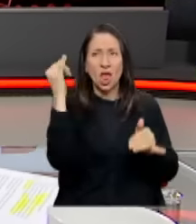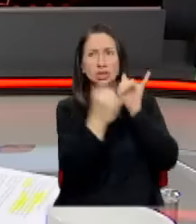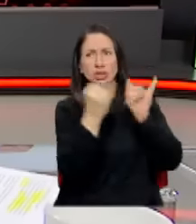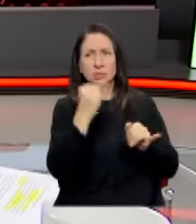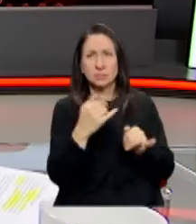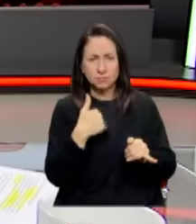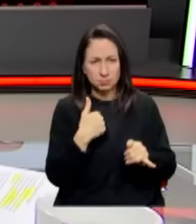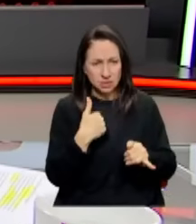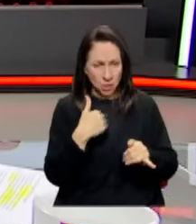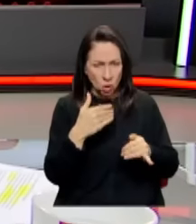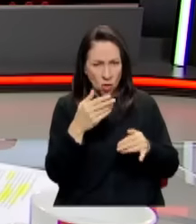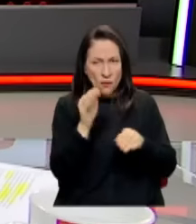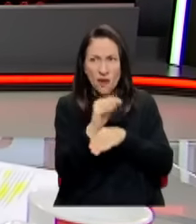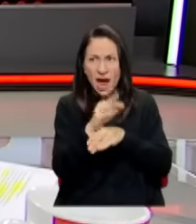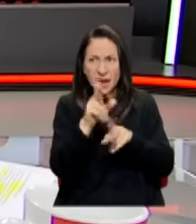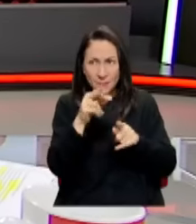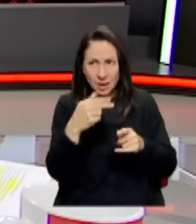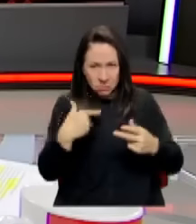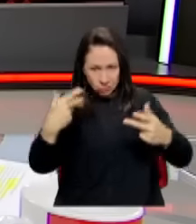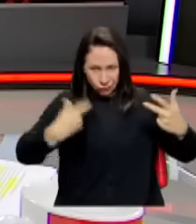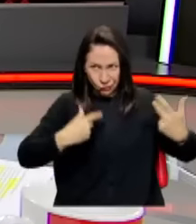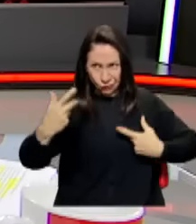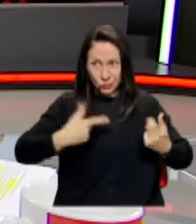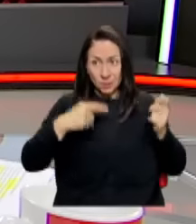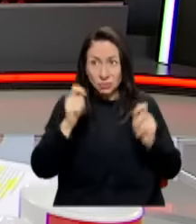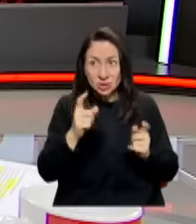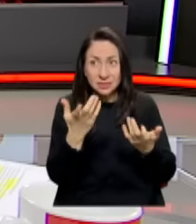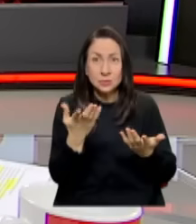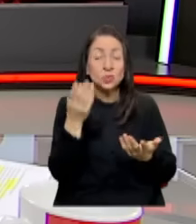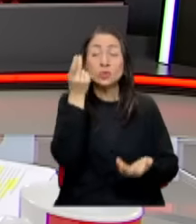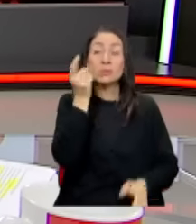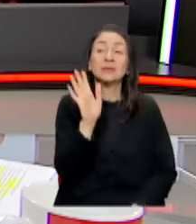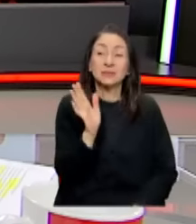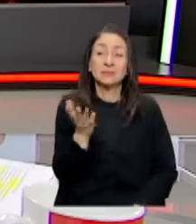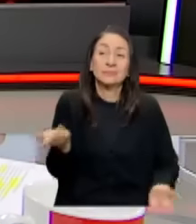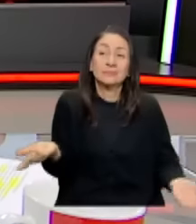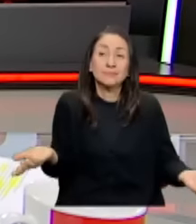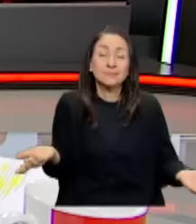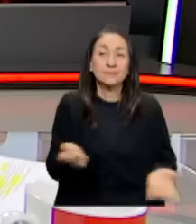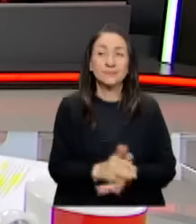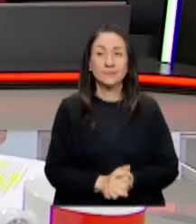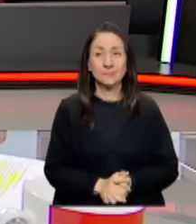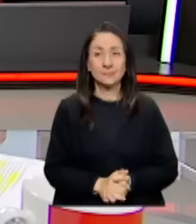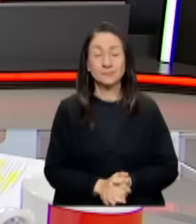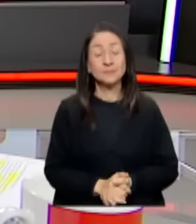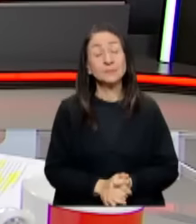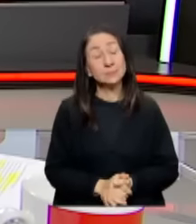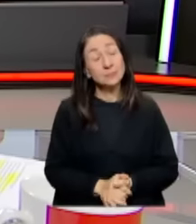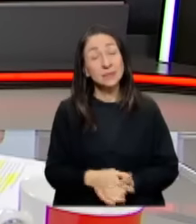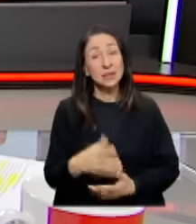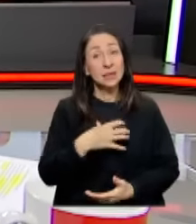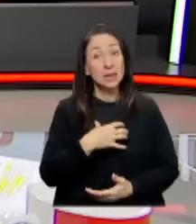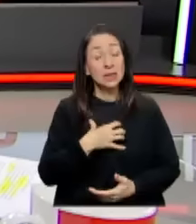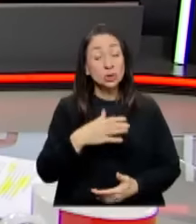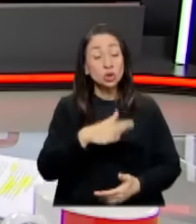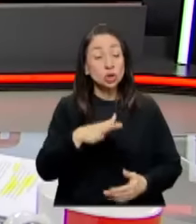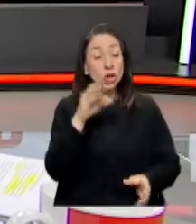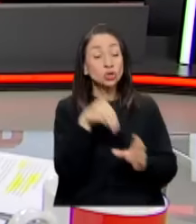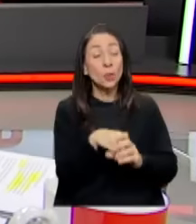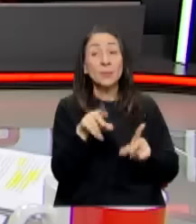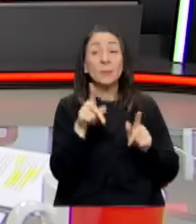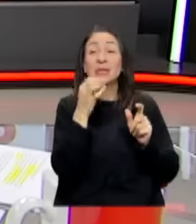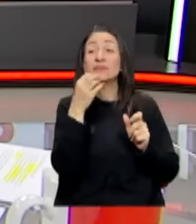geldi bize, kobay muamelesi mi yapıyorsunuz diye. Unutmadık. Elbette. Ama kendinize sosyal atık muamelesi